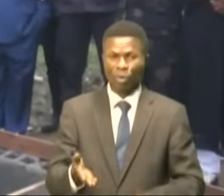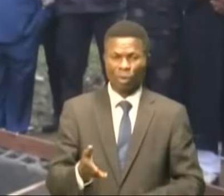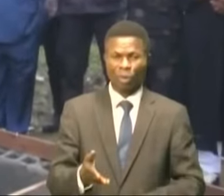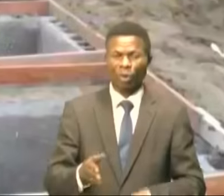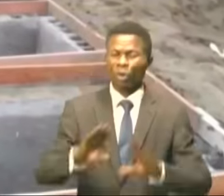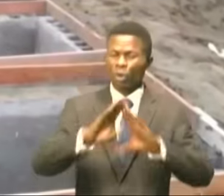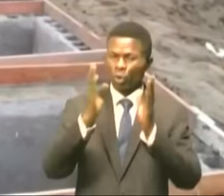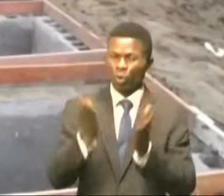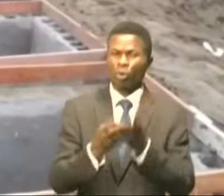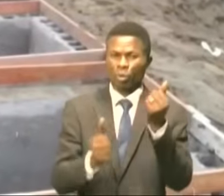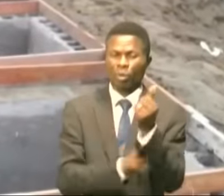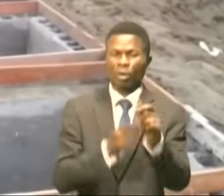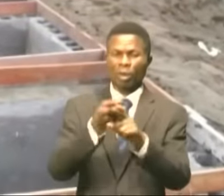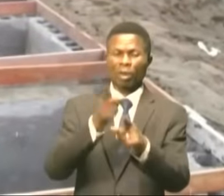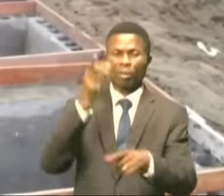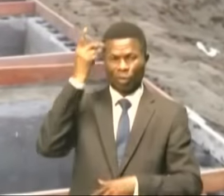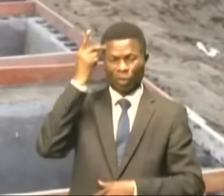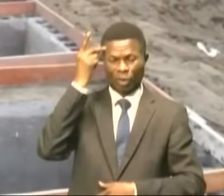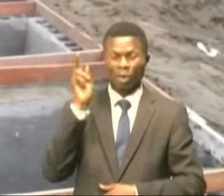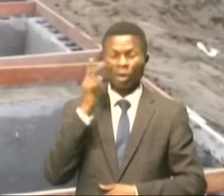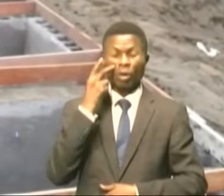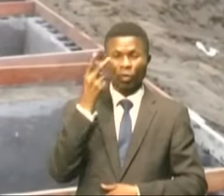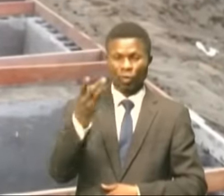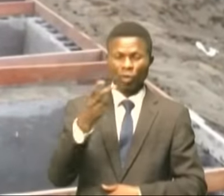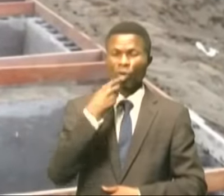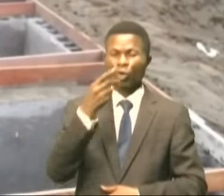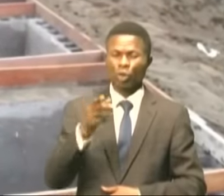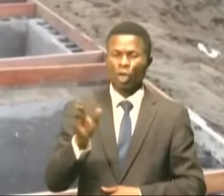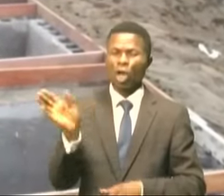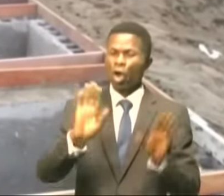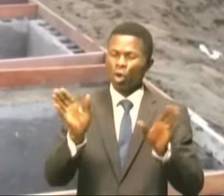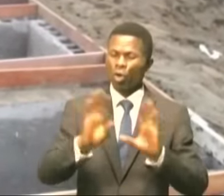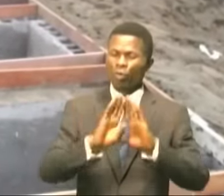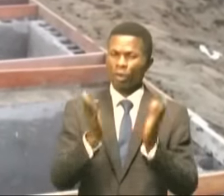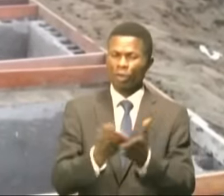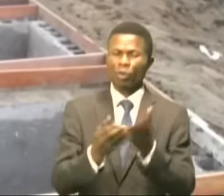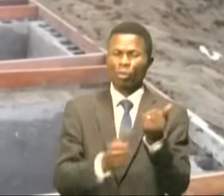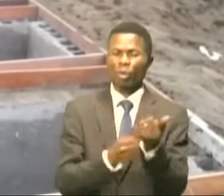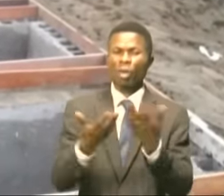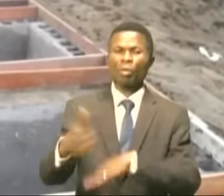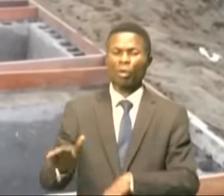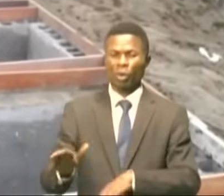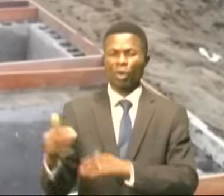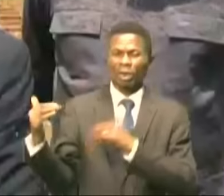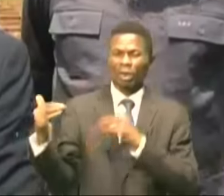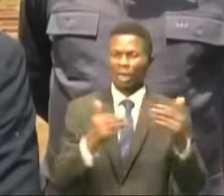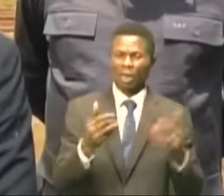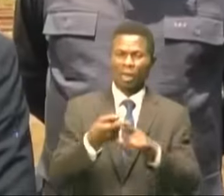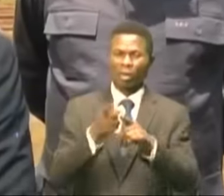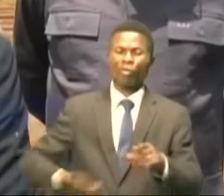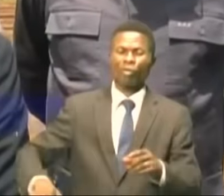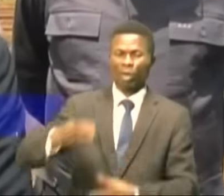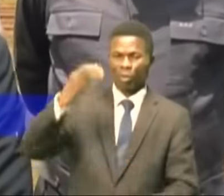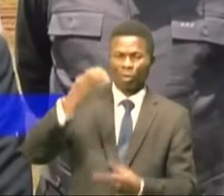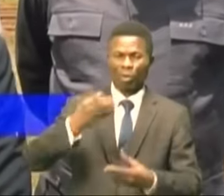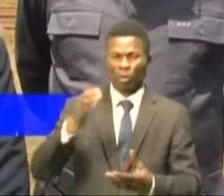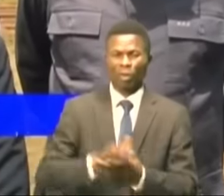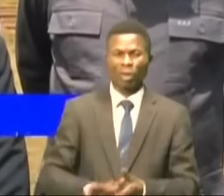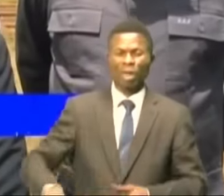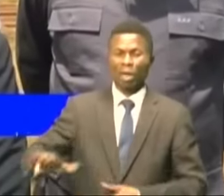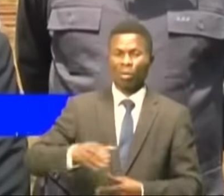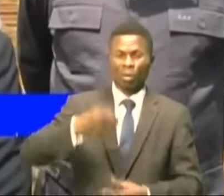la délégation venue de Kinshasa pour rendre les hommages dignes à ces victimes de l'agression rwandaise. Le Rwanda a